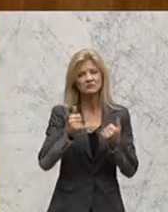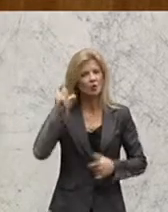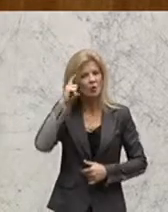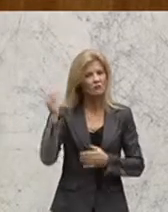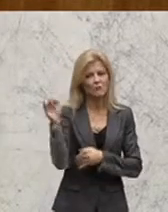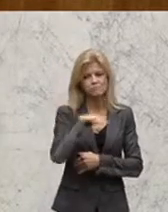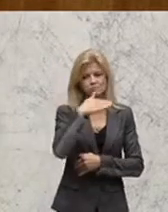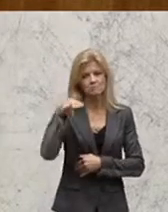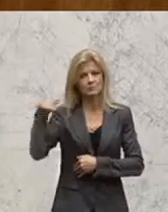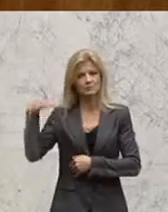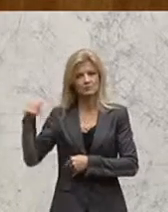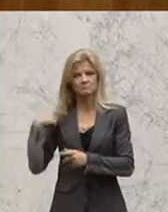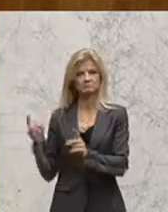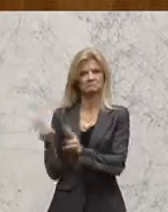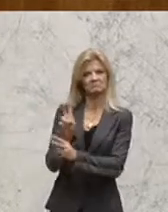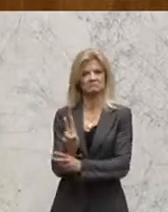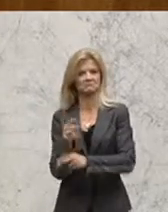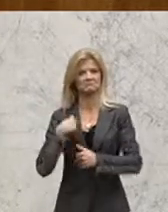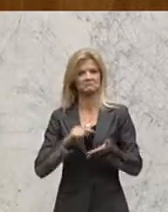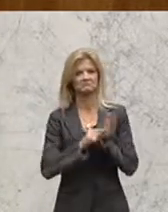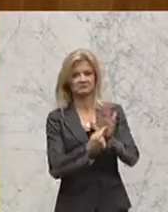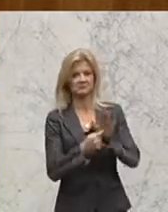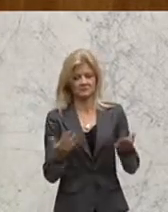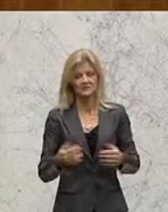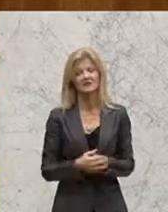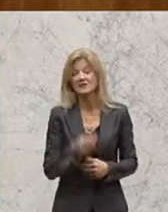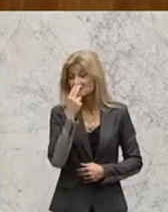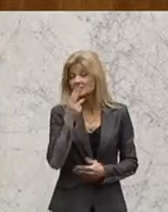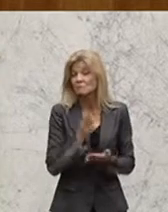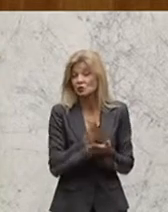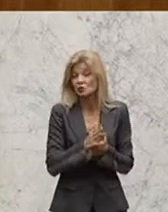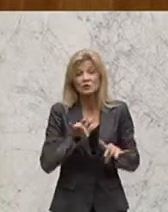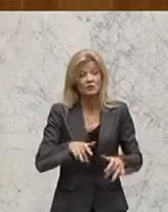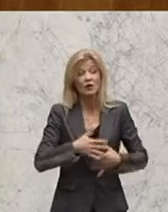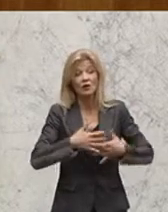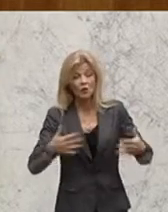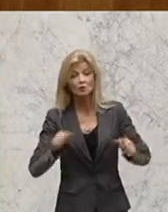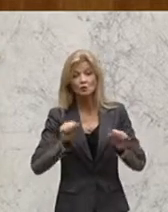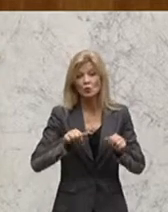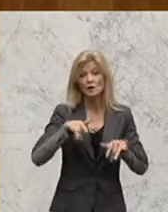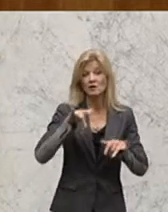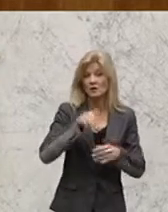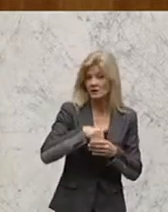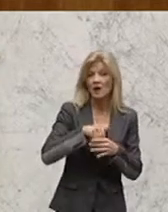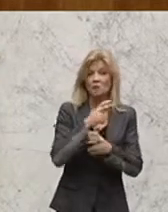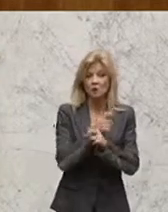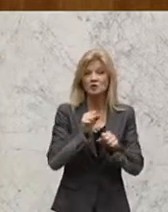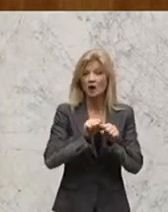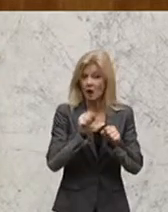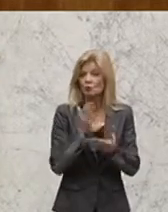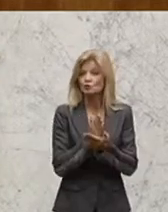leider Gottes hier ein großes radikales Potenzial vorhanden ist, das auch in Österreich sich rekrutiert hat und aktiv geworden